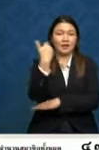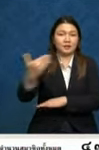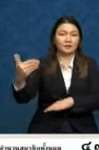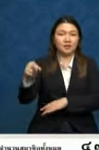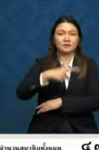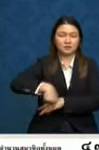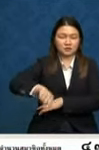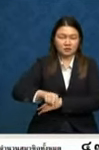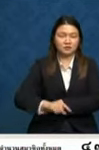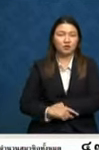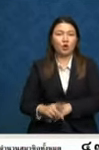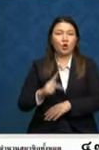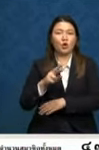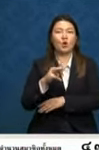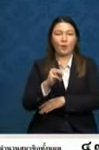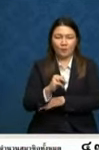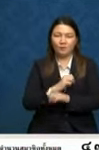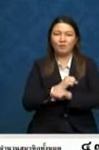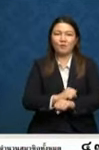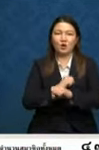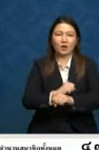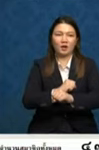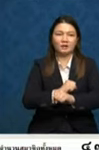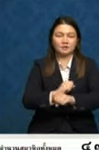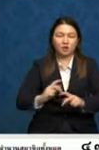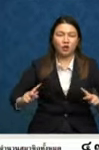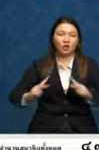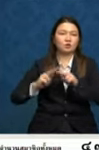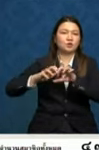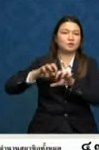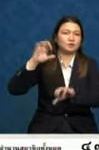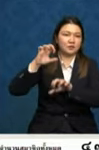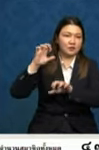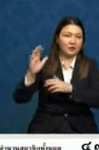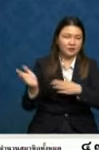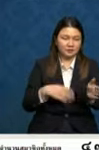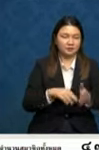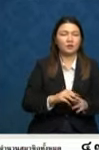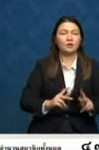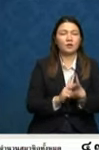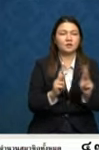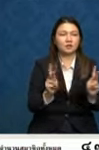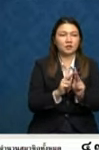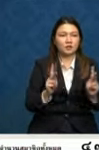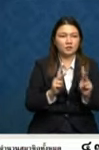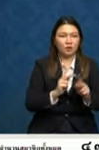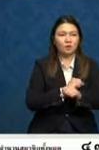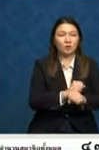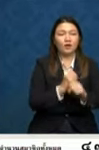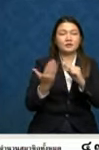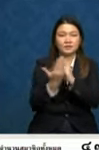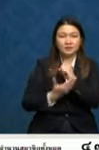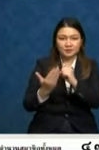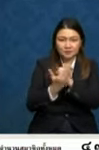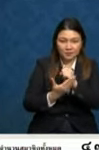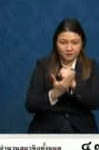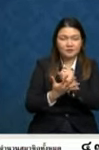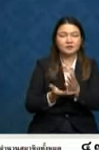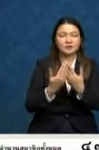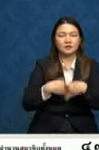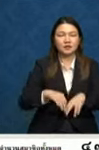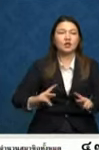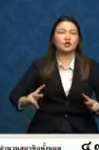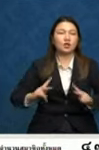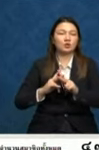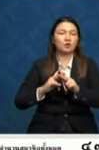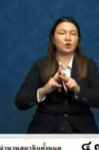กรมป้องกันบรรเทาสาธารณภัยของกระทรวงมหาดไทยหรือสำนักงานคณะกรรมการป้องกันและปราบปรามยาเสพติดและกระทรวงกลาโห